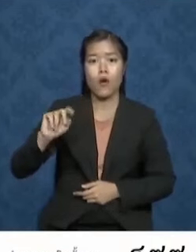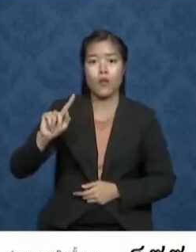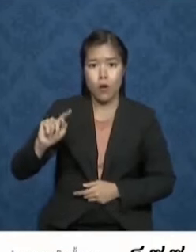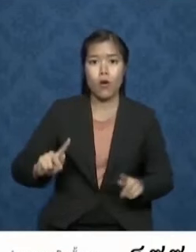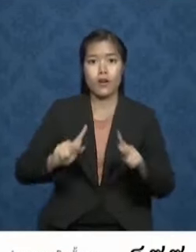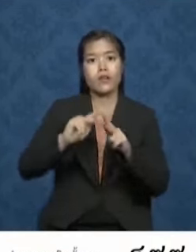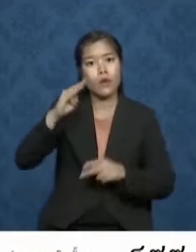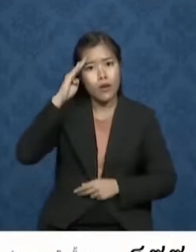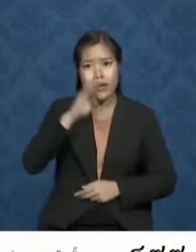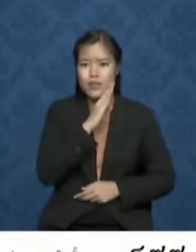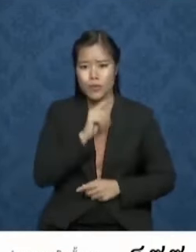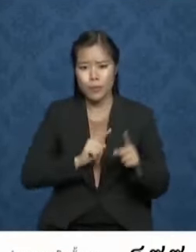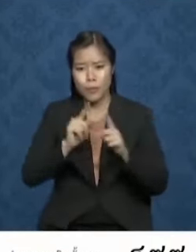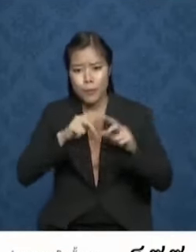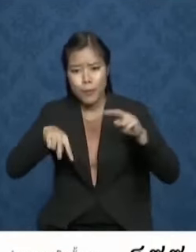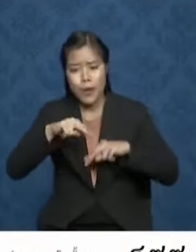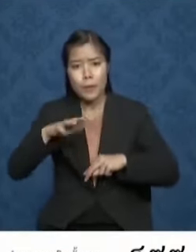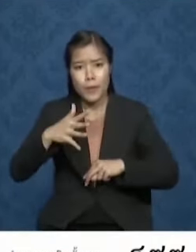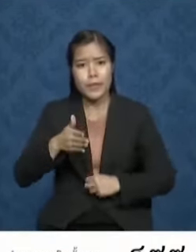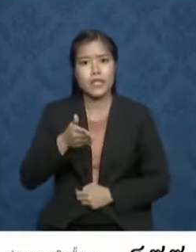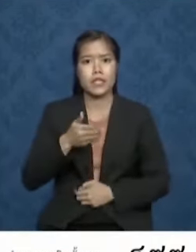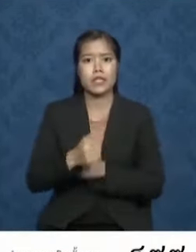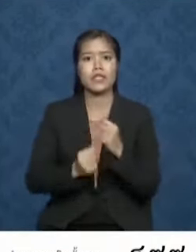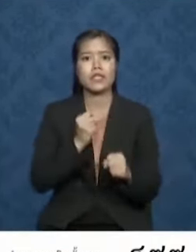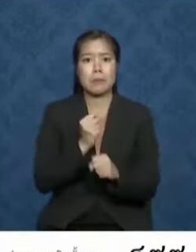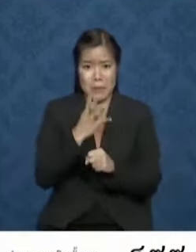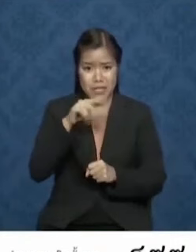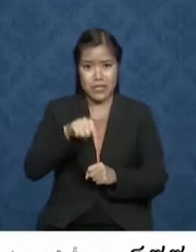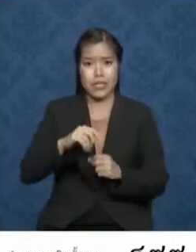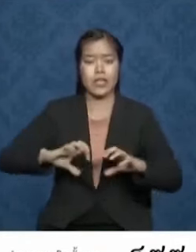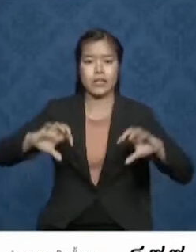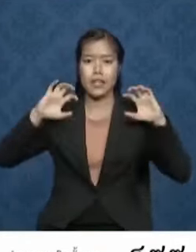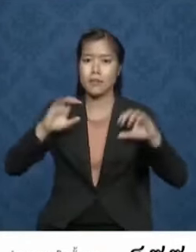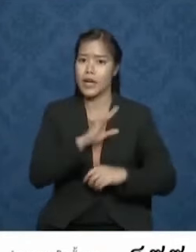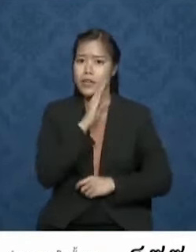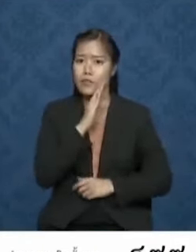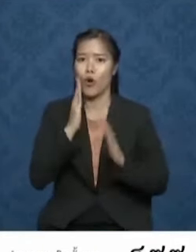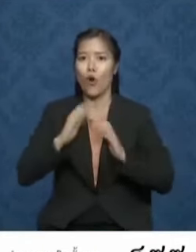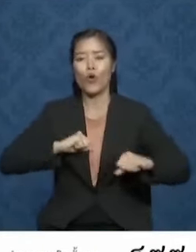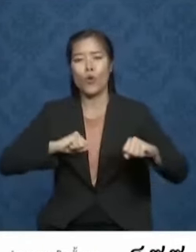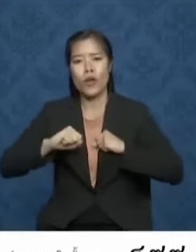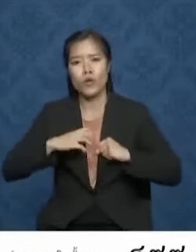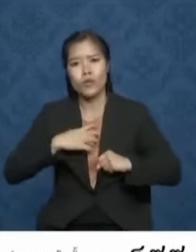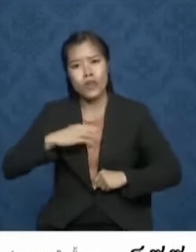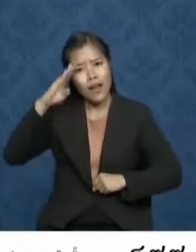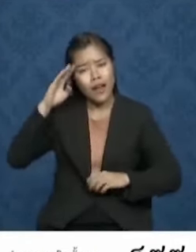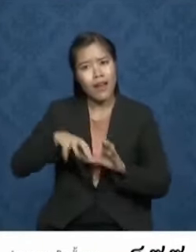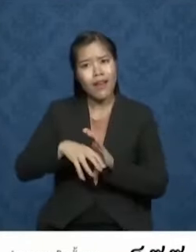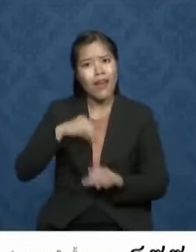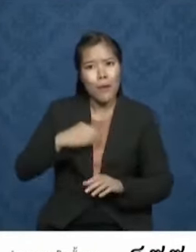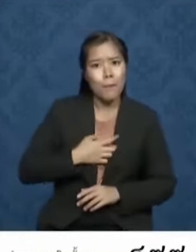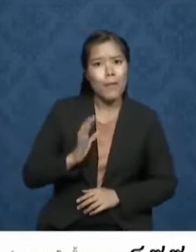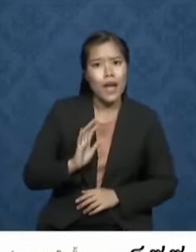งานได้อย่างไรครับ 4ปีข้างหน้าที่เป็นรัฐบาลเนี่ยสรุปเยาวชนที่เขารออยู่เนี่ยเขาจะได้ยกเลิกบังคับ